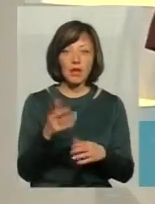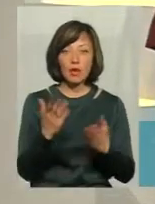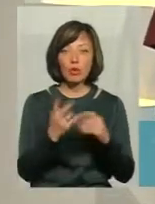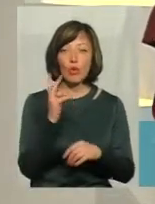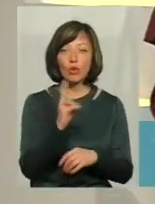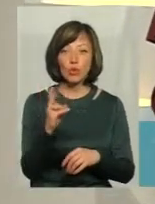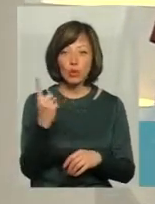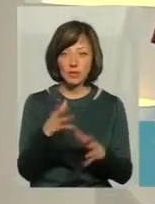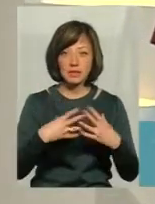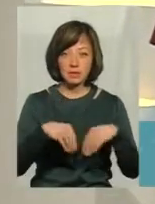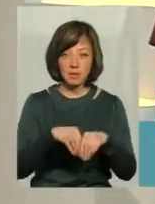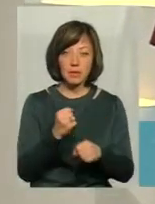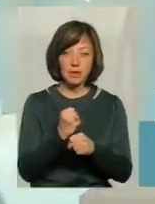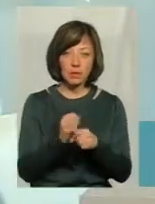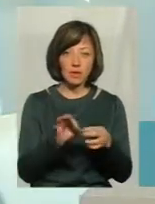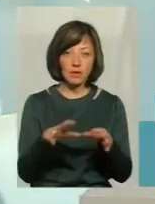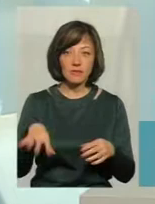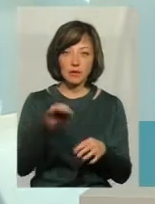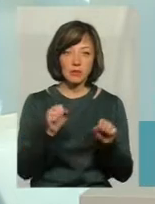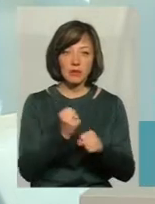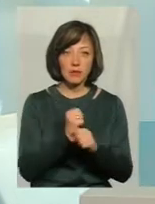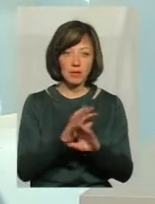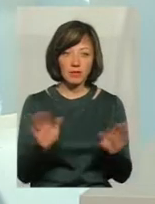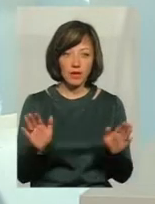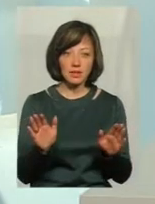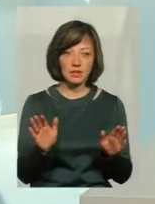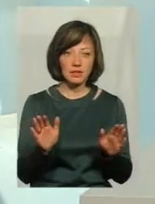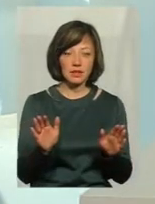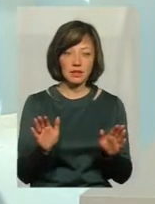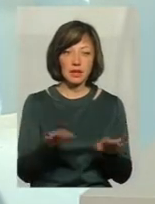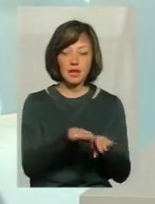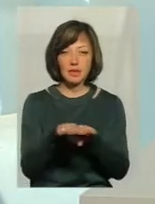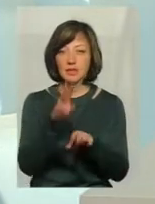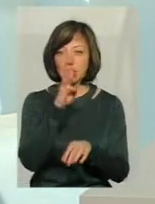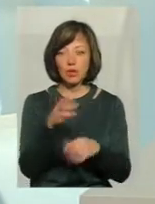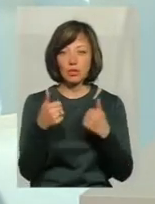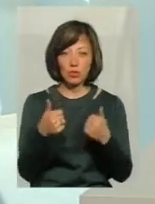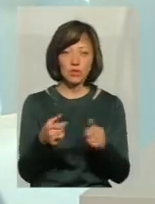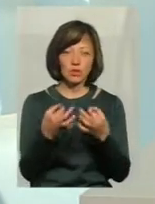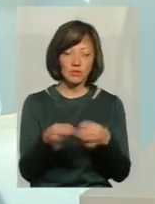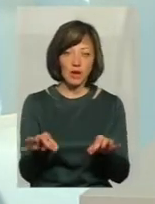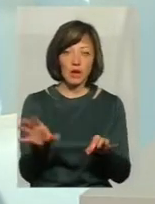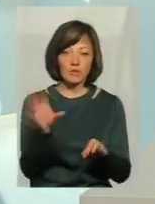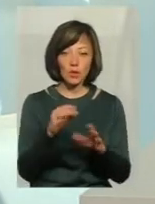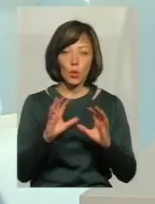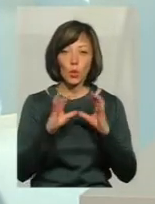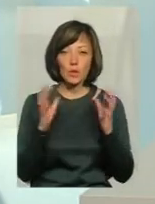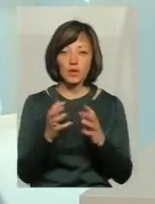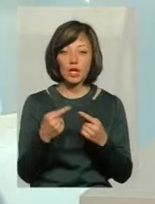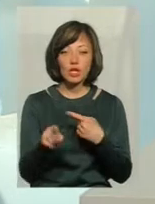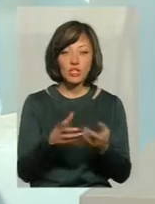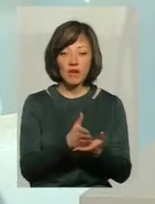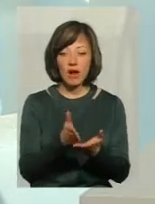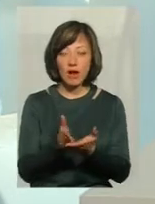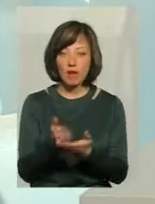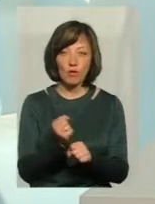один в сім'ї працює на атомній, то всі інші можуть працювати, тому що рівень зарплати хороший, і він дозволяє там всіх утримувати. Інших варіантів